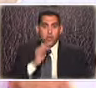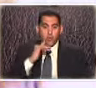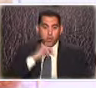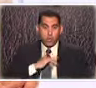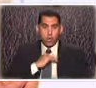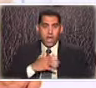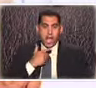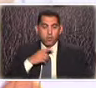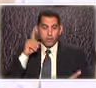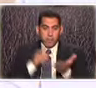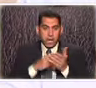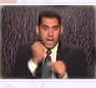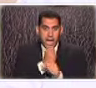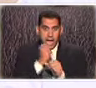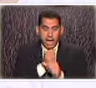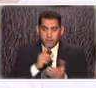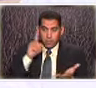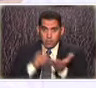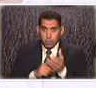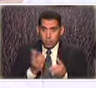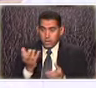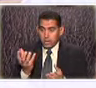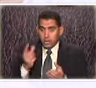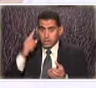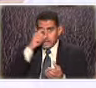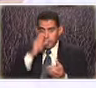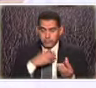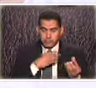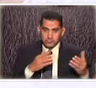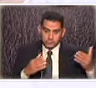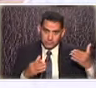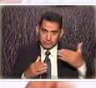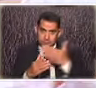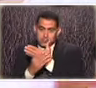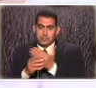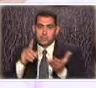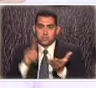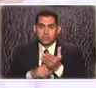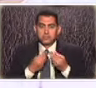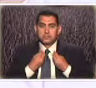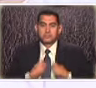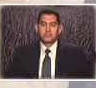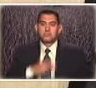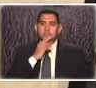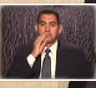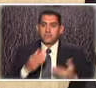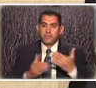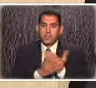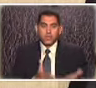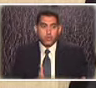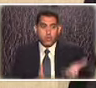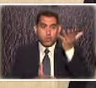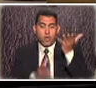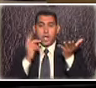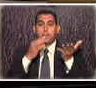دخولي الى ارض الواقع دخول قوي وليس كما يتوهم انه اعتزال كلي للواقع نعم